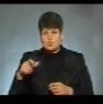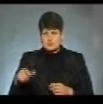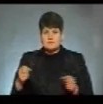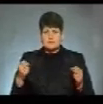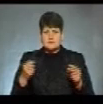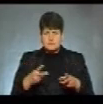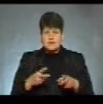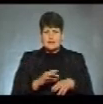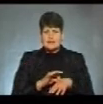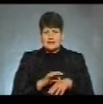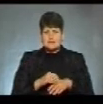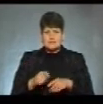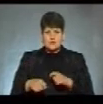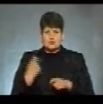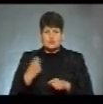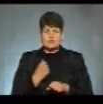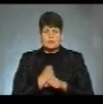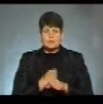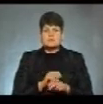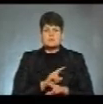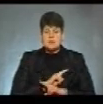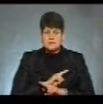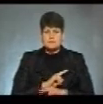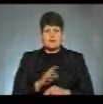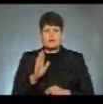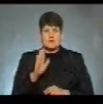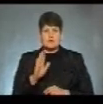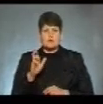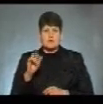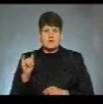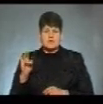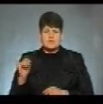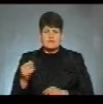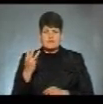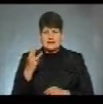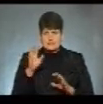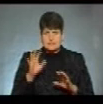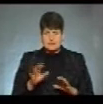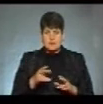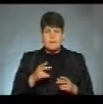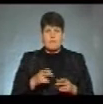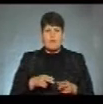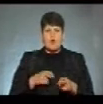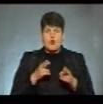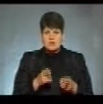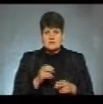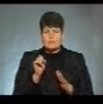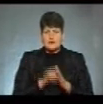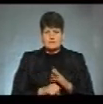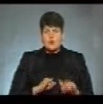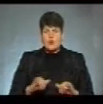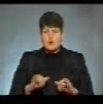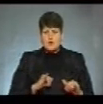тілесне ушкодження, що спричинило смерть. Володимиру Біляшевичу інкримінують три статті – погроза вбивством, хуліганство із